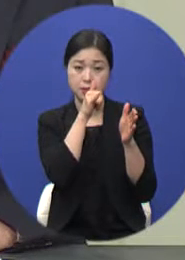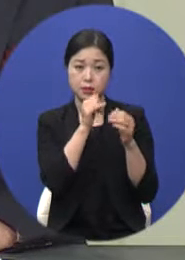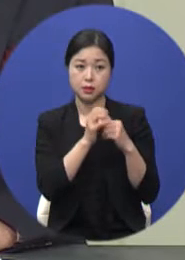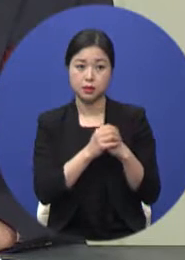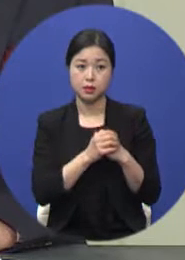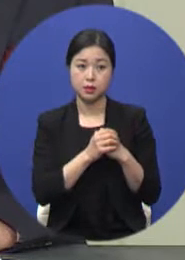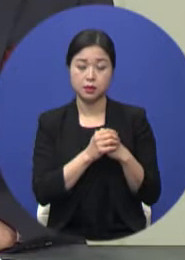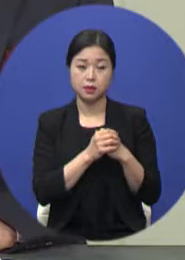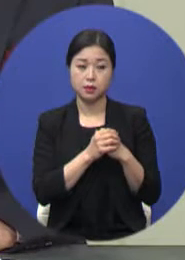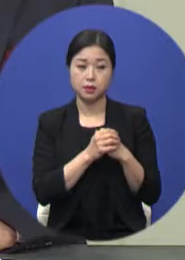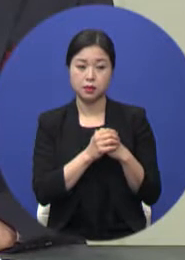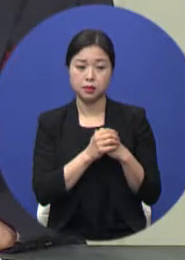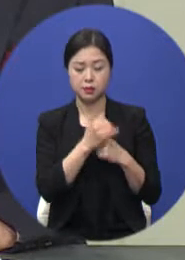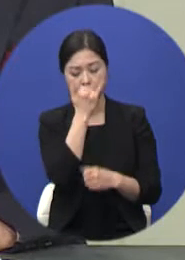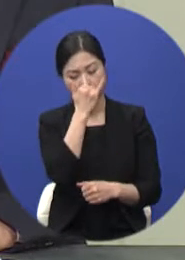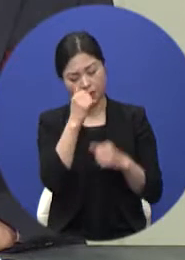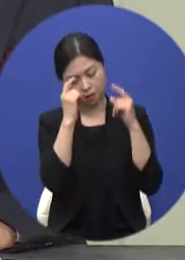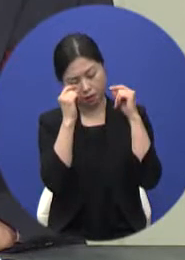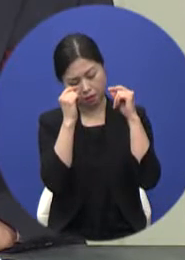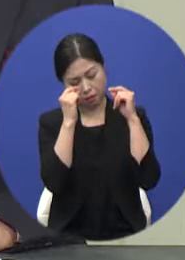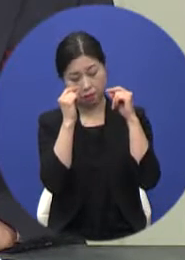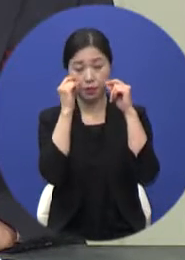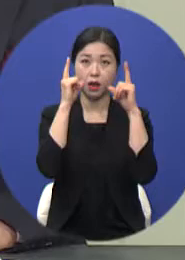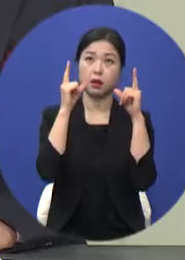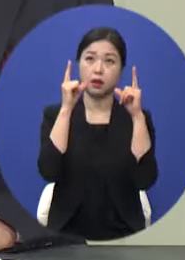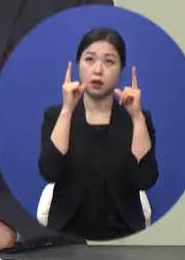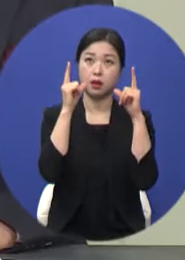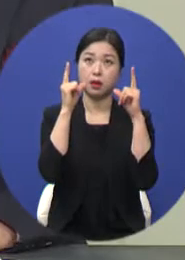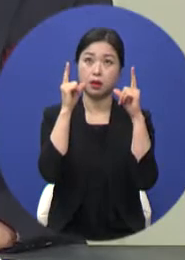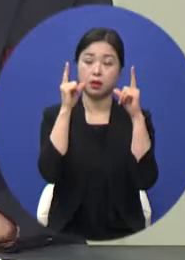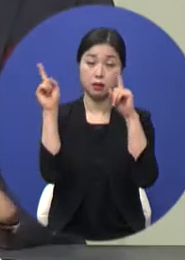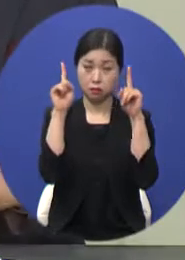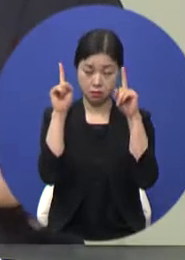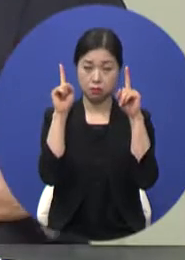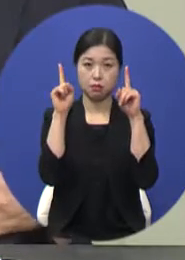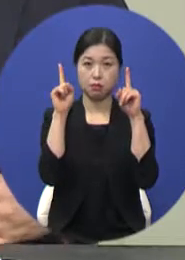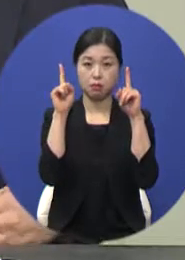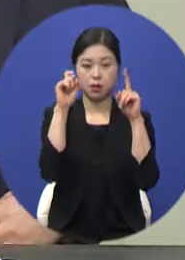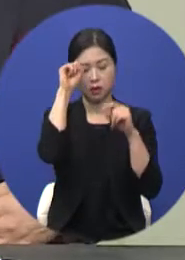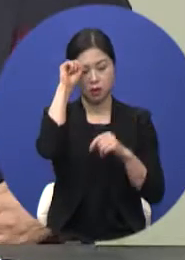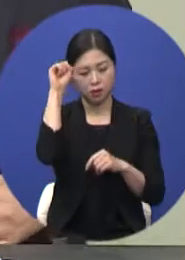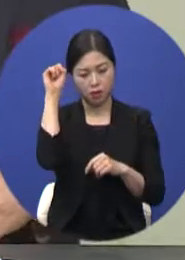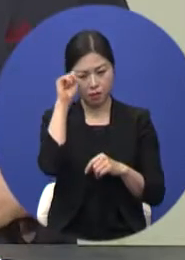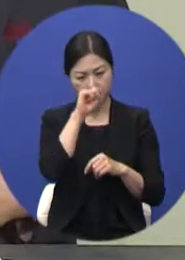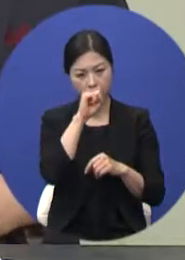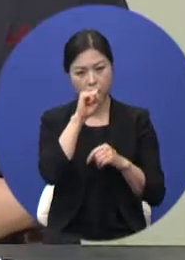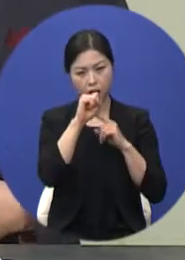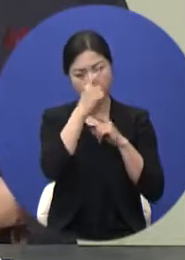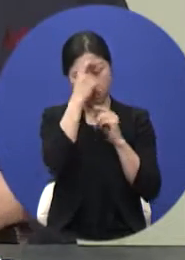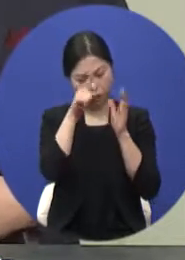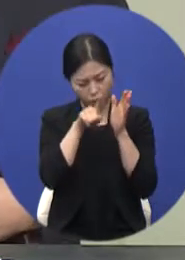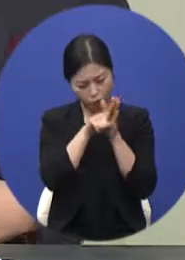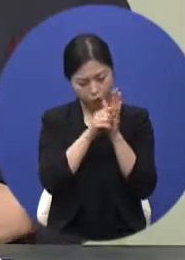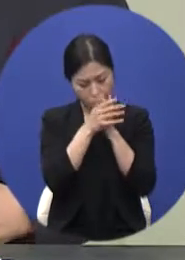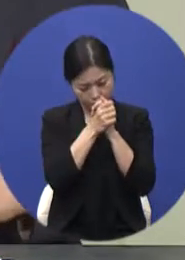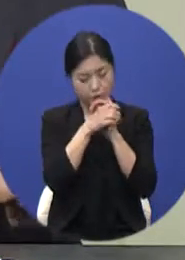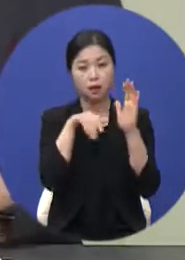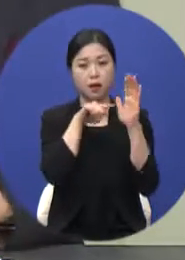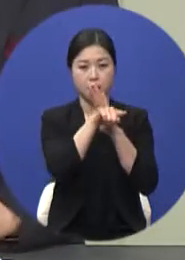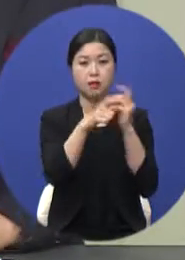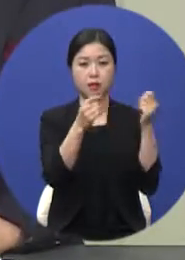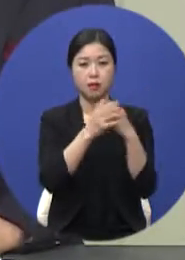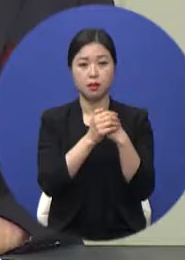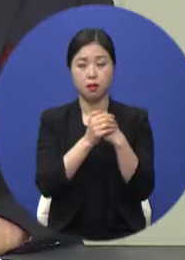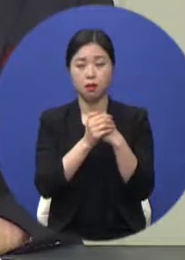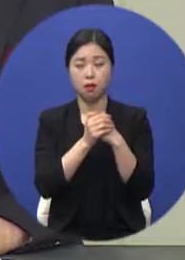잠이 숙면을 못 취하게 되면 그냥 좀 깨어 있다가 그 새벽에 좀 새벽 기도를 좀 가는 편입니다. 그러니까 아예